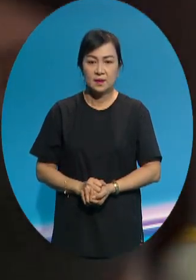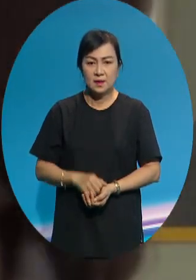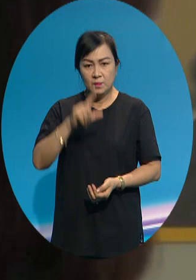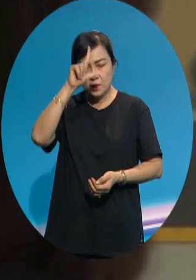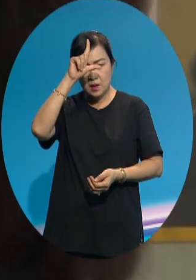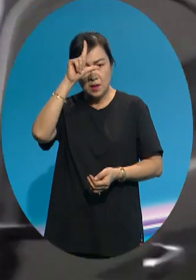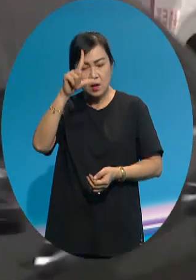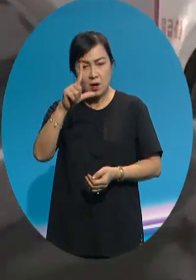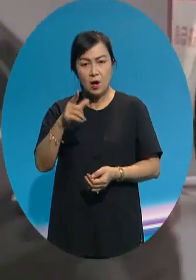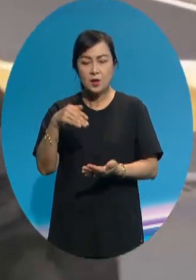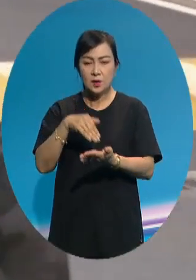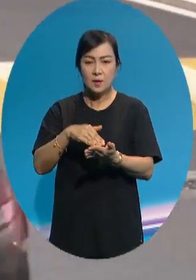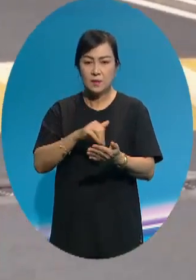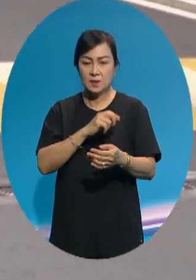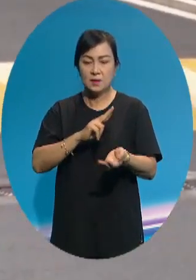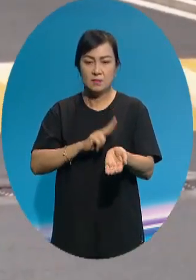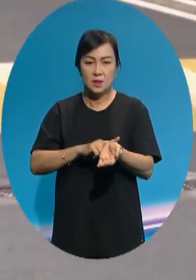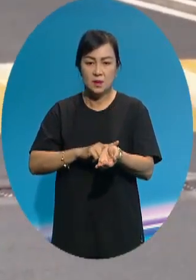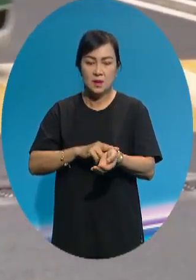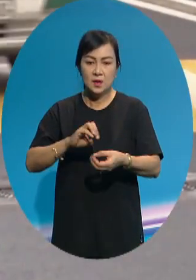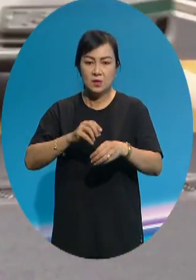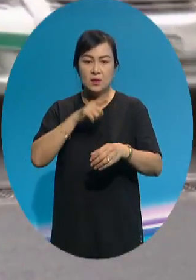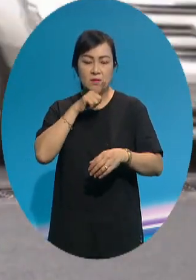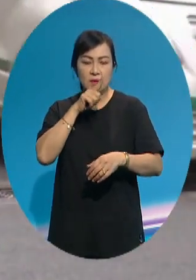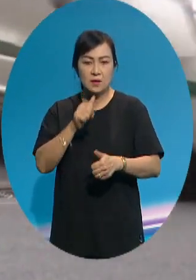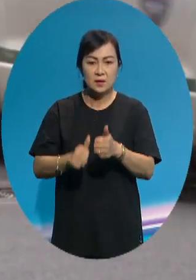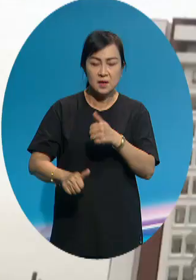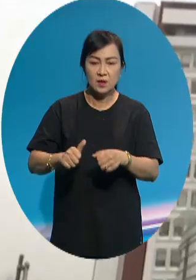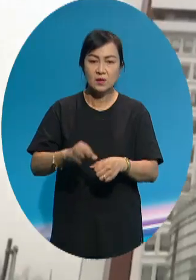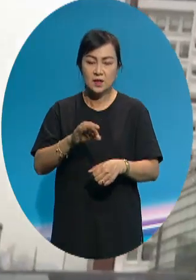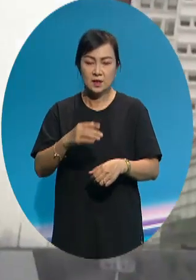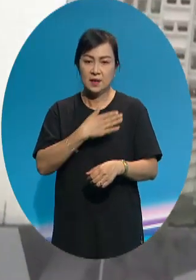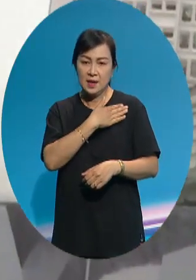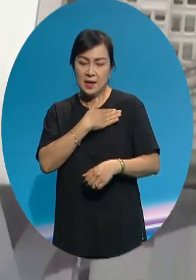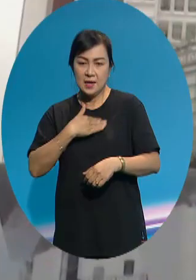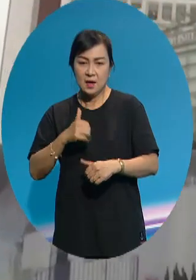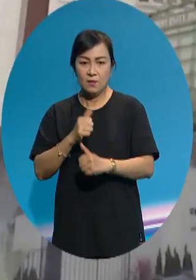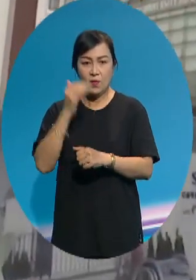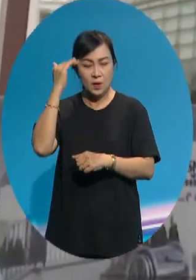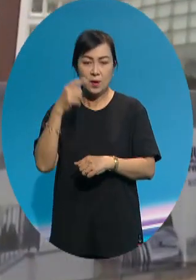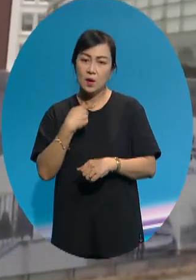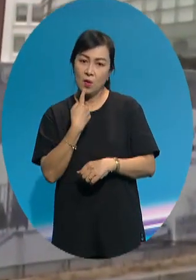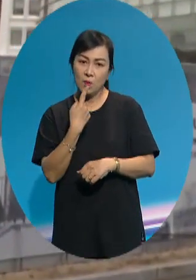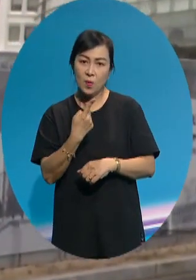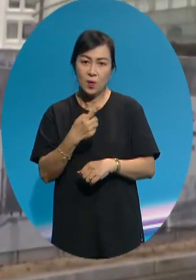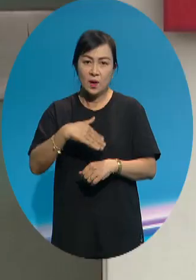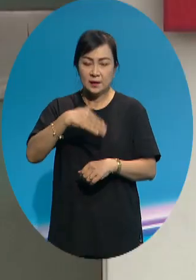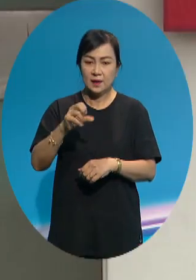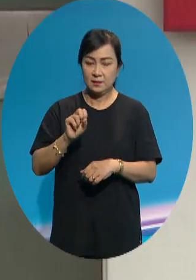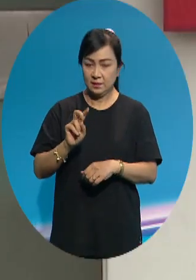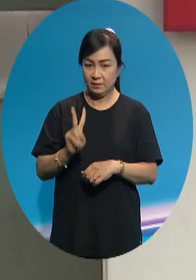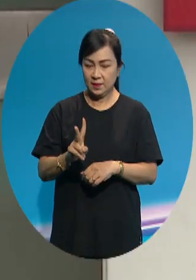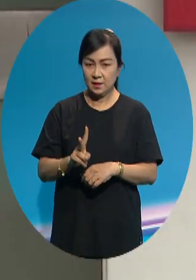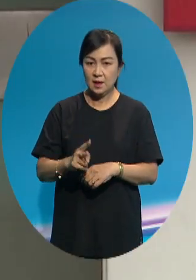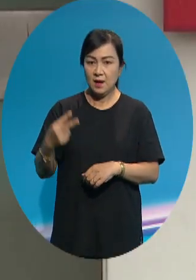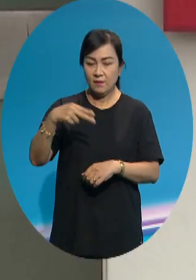quan ngại rằng sẽ có thêm nhiều bệnh nhân không được điều trị Nếu tình trạng này kéo dài chính phủ Hàn Quốc đã công bố kế hoạch tăng số lượng sinh viên